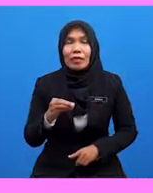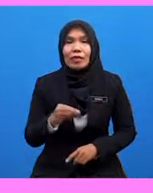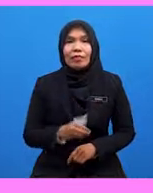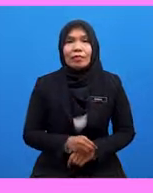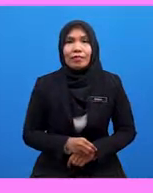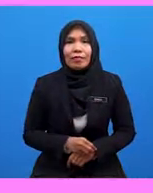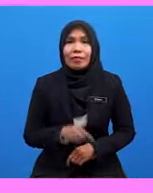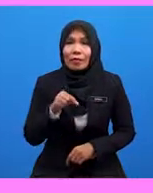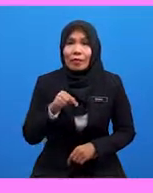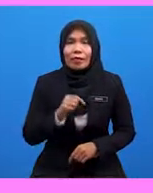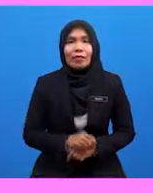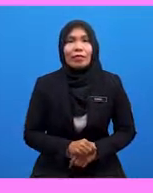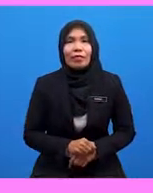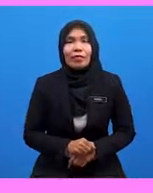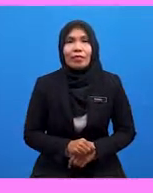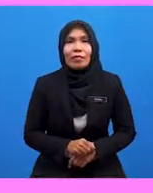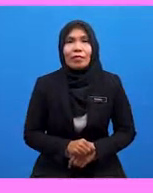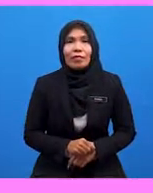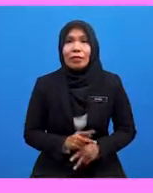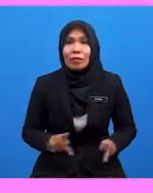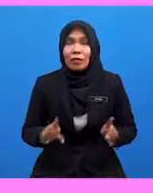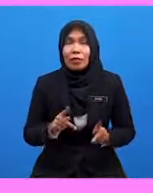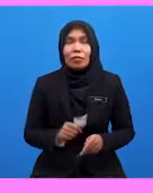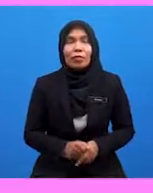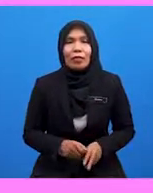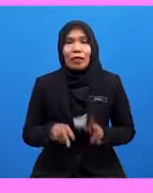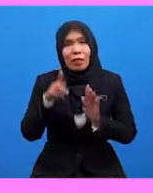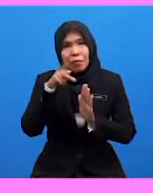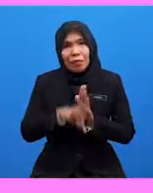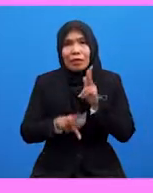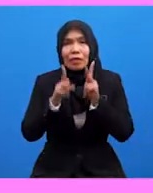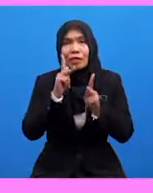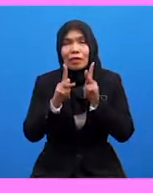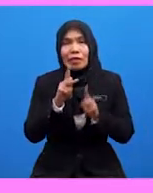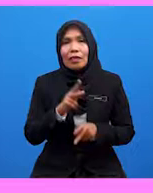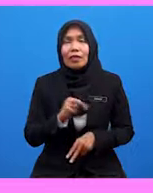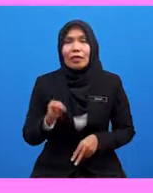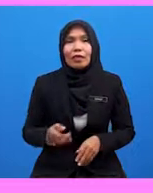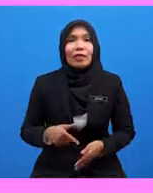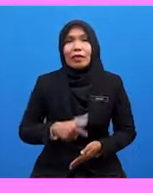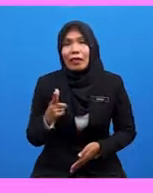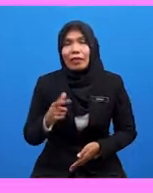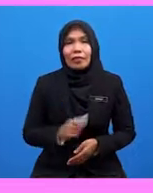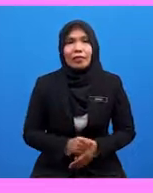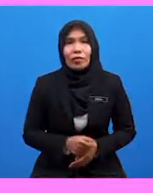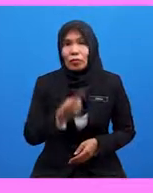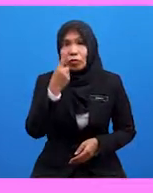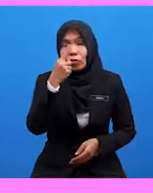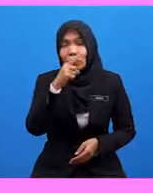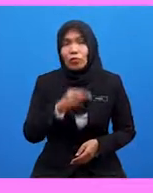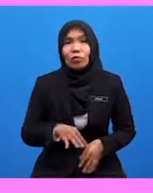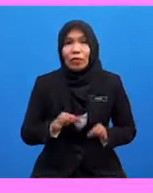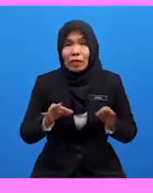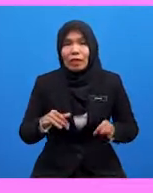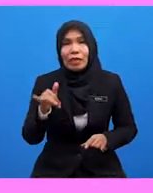sini perlu perkataan-perkataan lain untuk membentuk ayat yang lengkap dan bermakna.